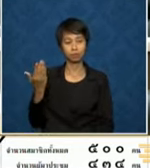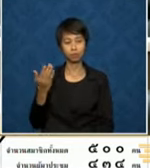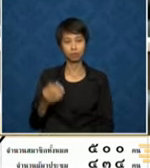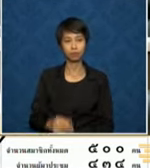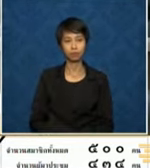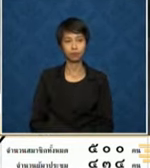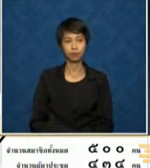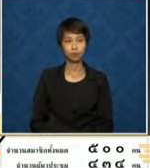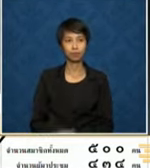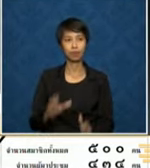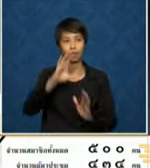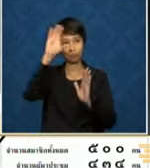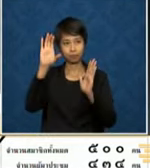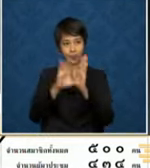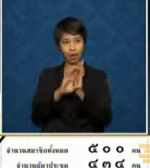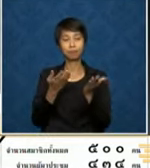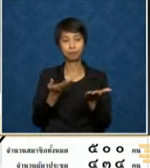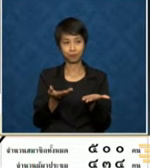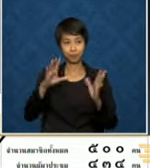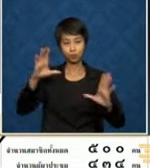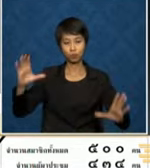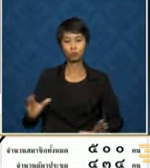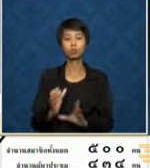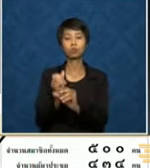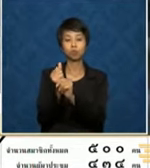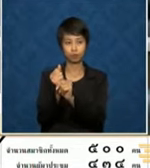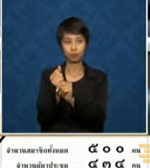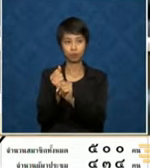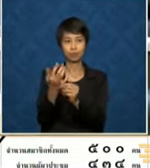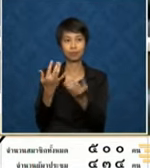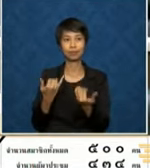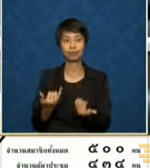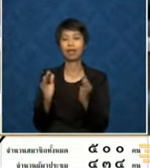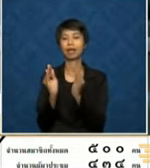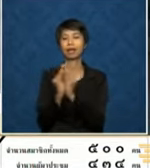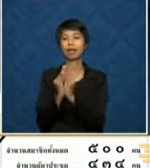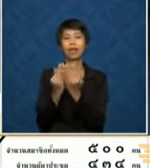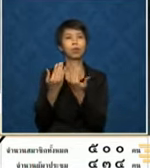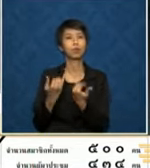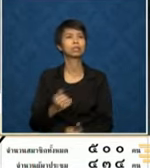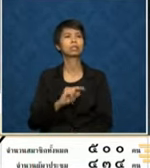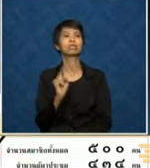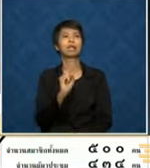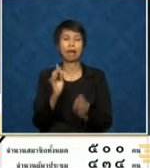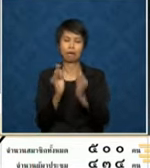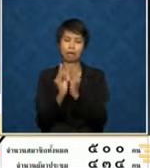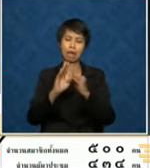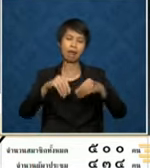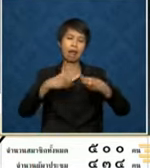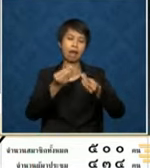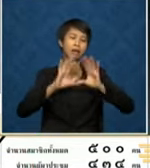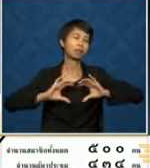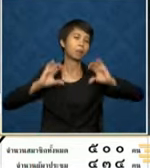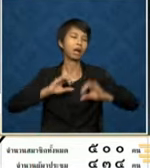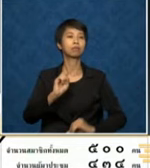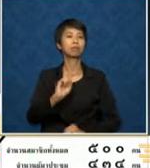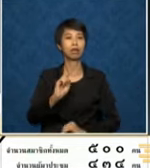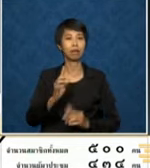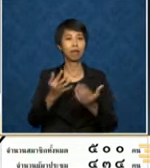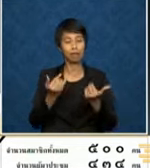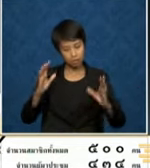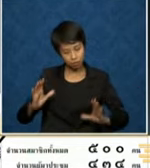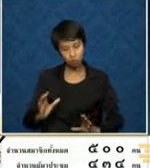ครับเป็นภาพสรุปรวมว่าคะแนนของนักเรียนในวันนี้เป็นยังไงครับขอสไลด์ที่2ครับสรุป